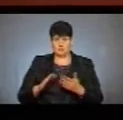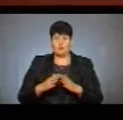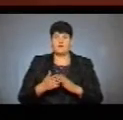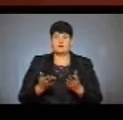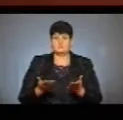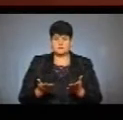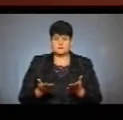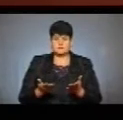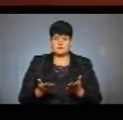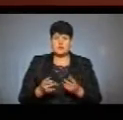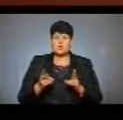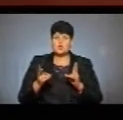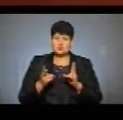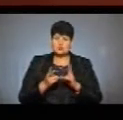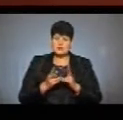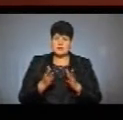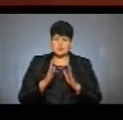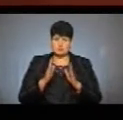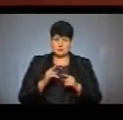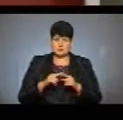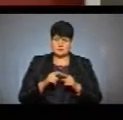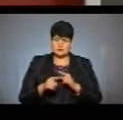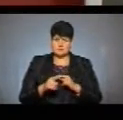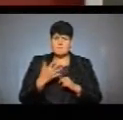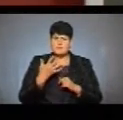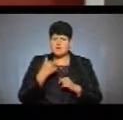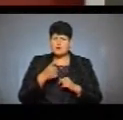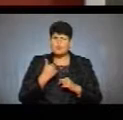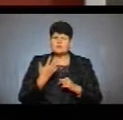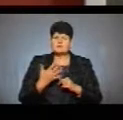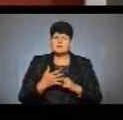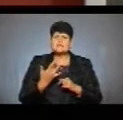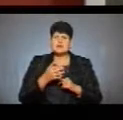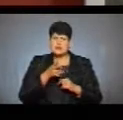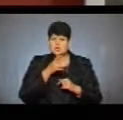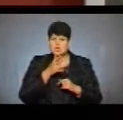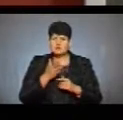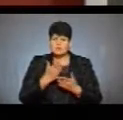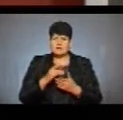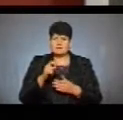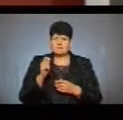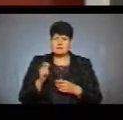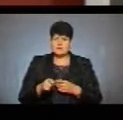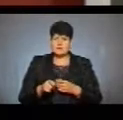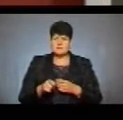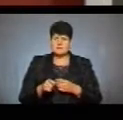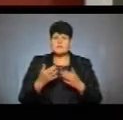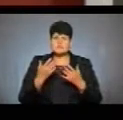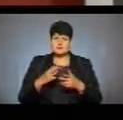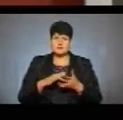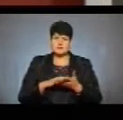мінський перебудовувати формат і зустріч, яка має скоро відбутися? Ні, вона неефективна, 5 років. Ну, скільки часу триває війна, і скільки